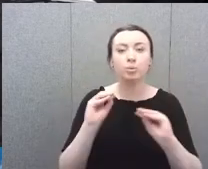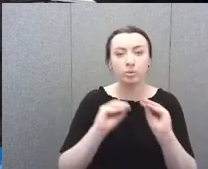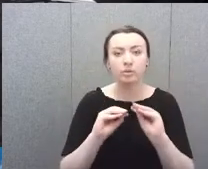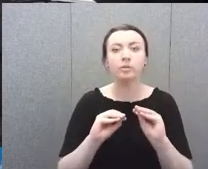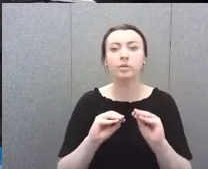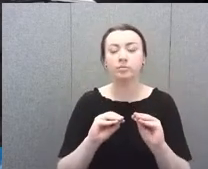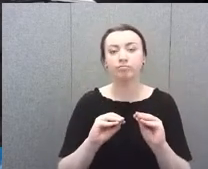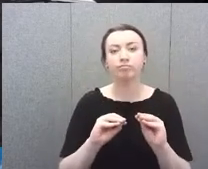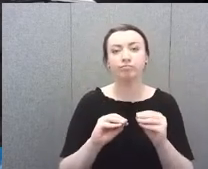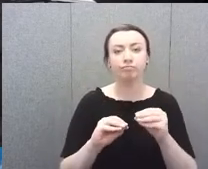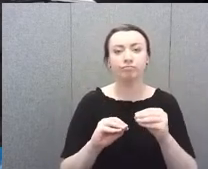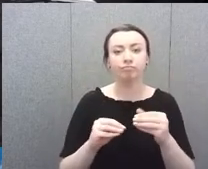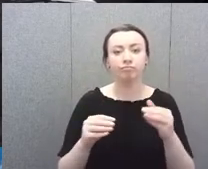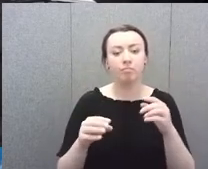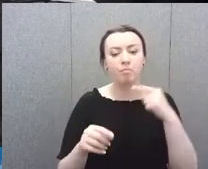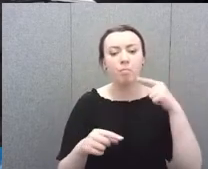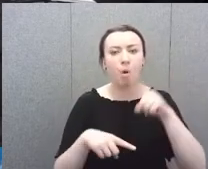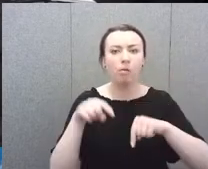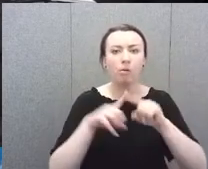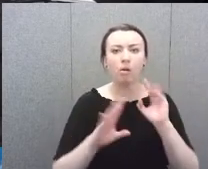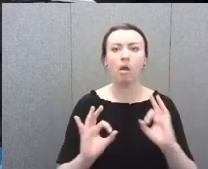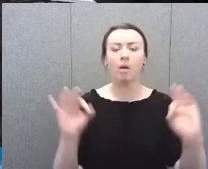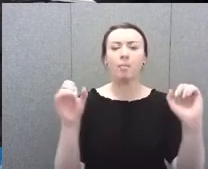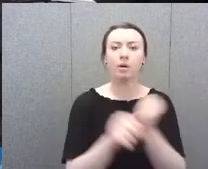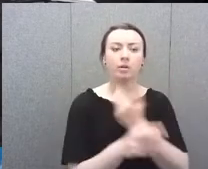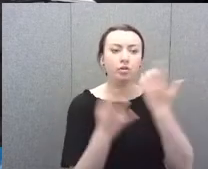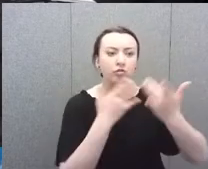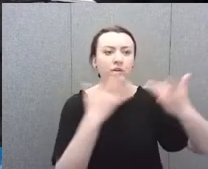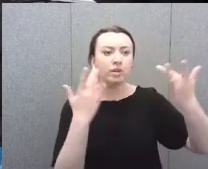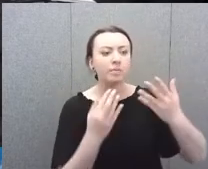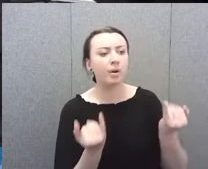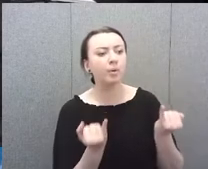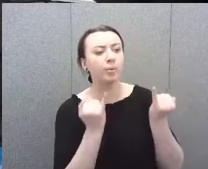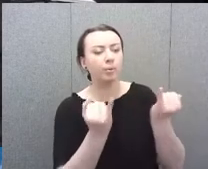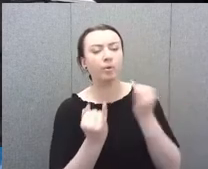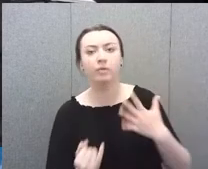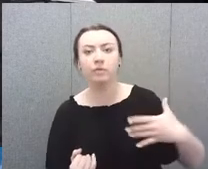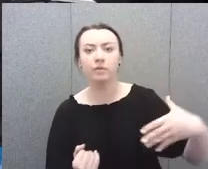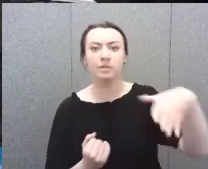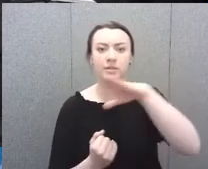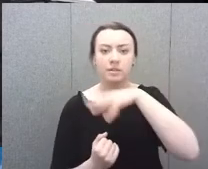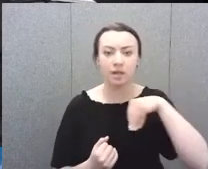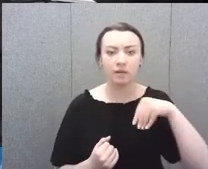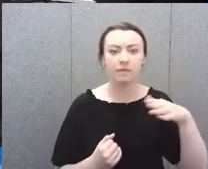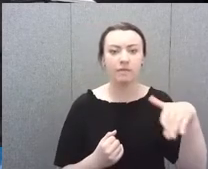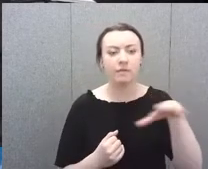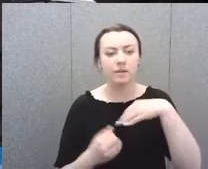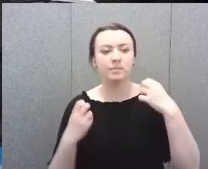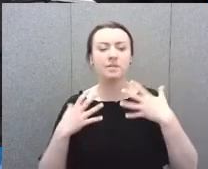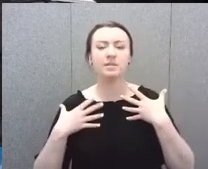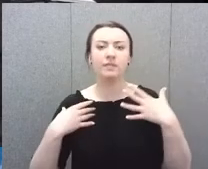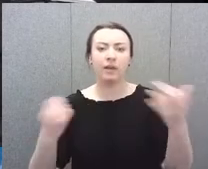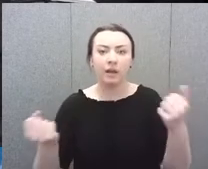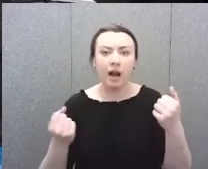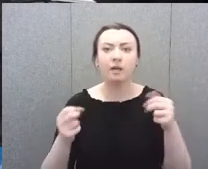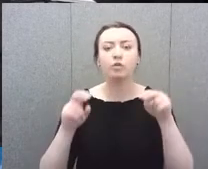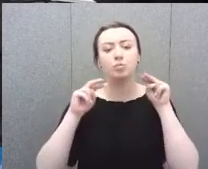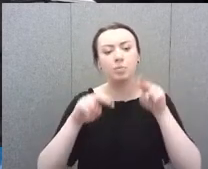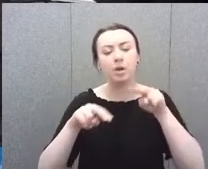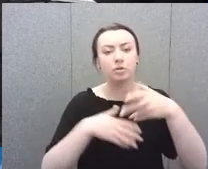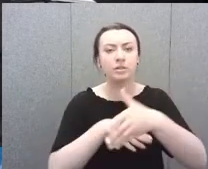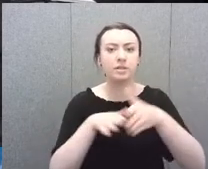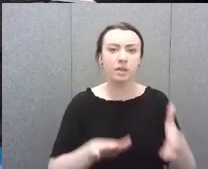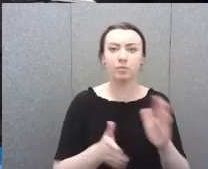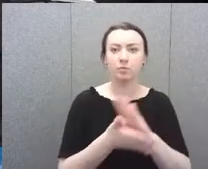всеобъемлющая инклюзивная политика. Также и всеобъемлющие системы здравоохранения, особенно во время